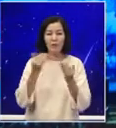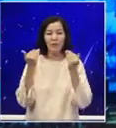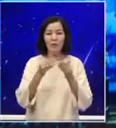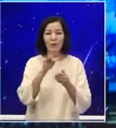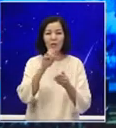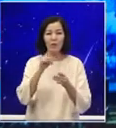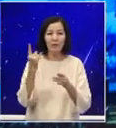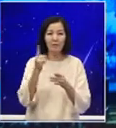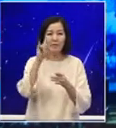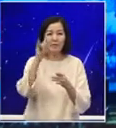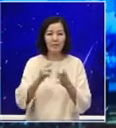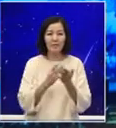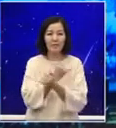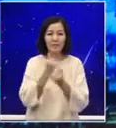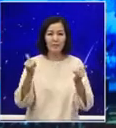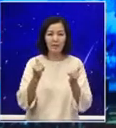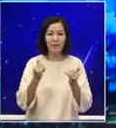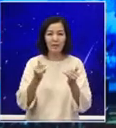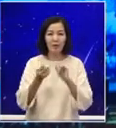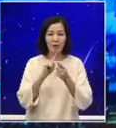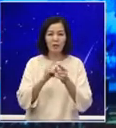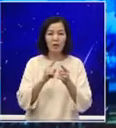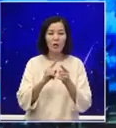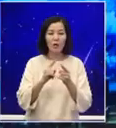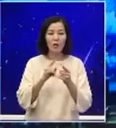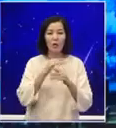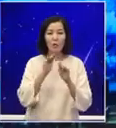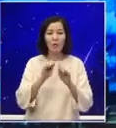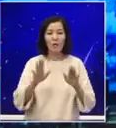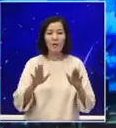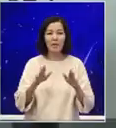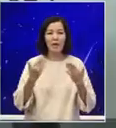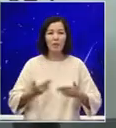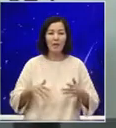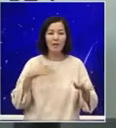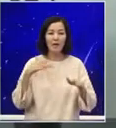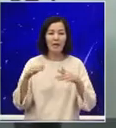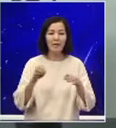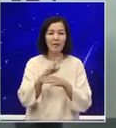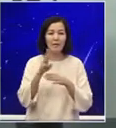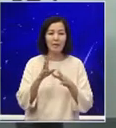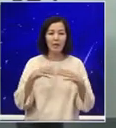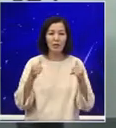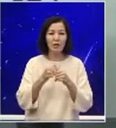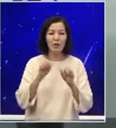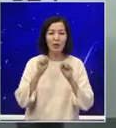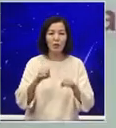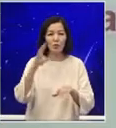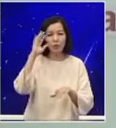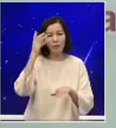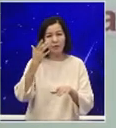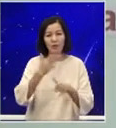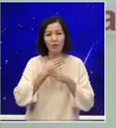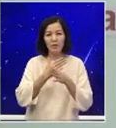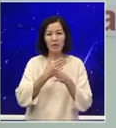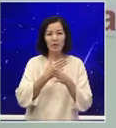бір терезе қағидаты бойынша қызметке көшті. Мұнда көп балалы және әлеуметтік аз қамтылған жанұяларға құқықтық,